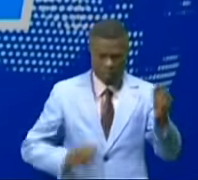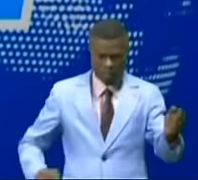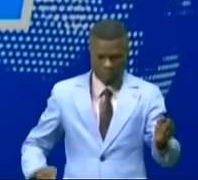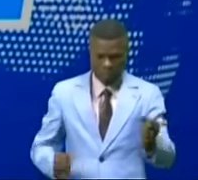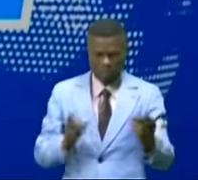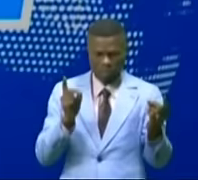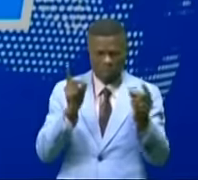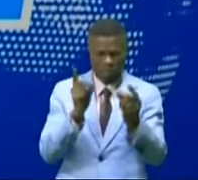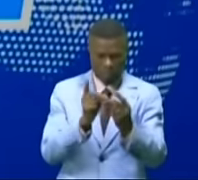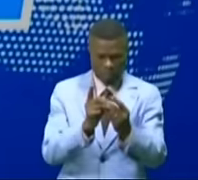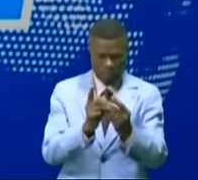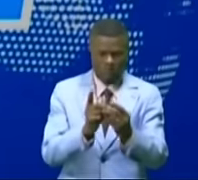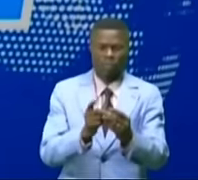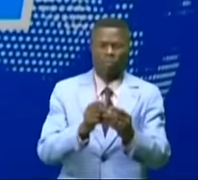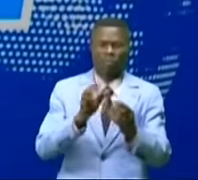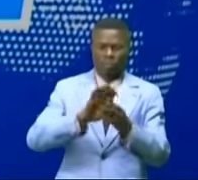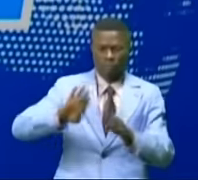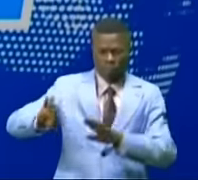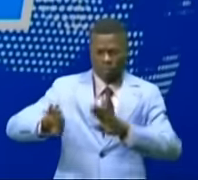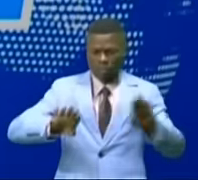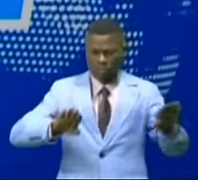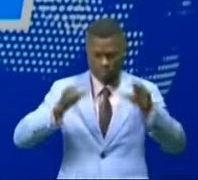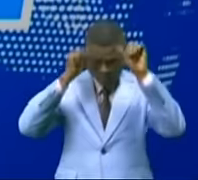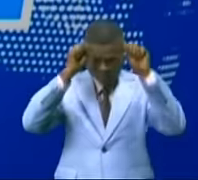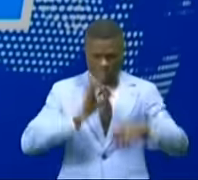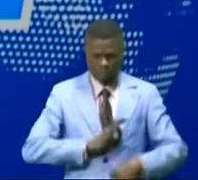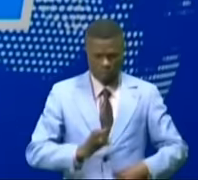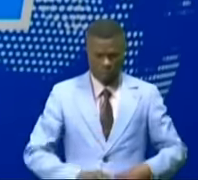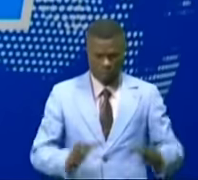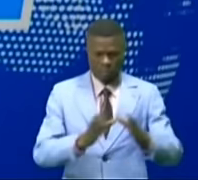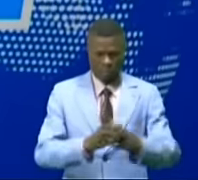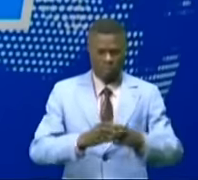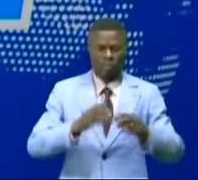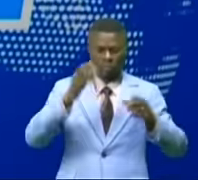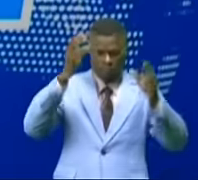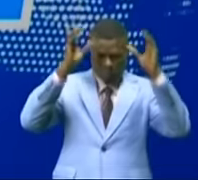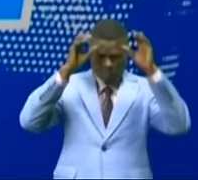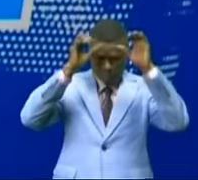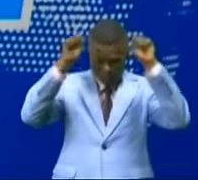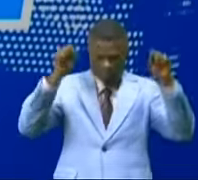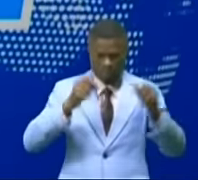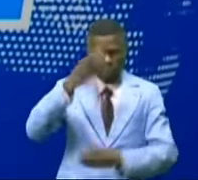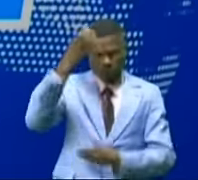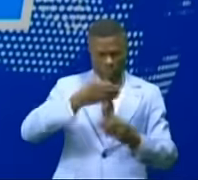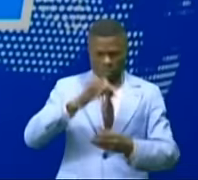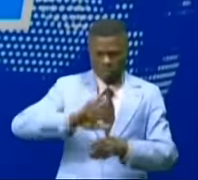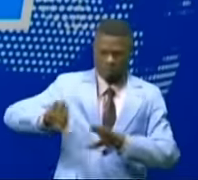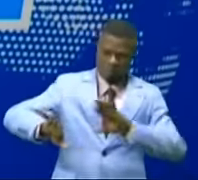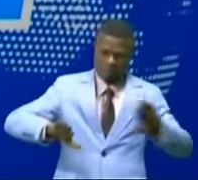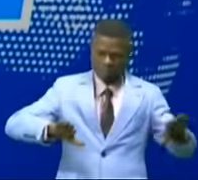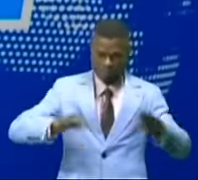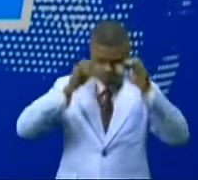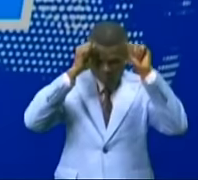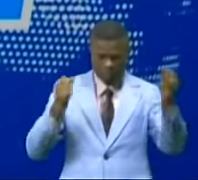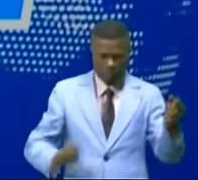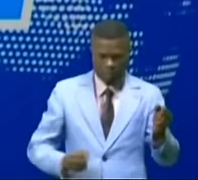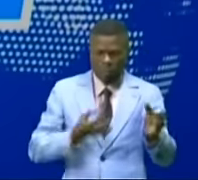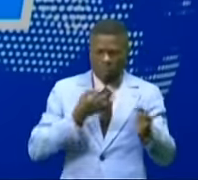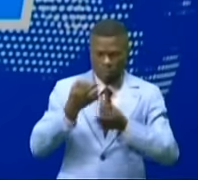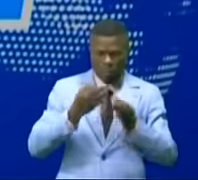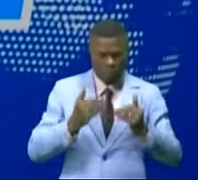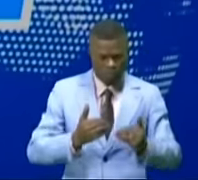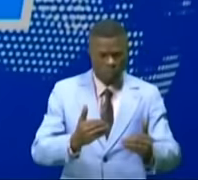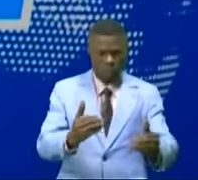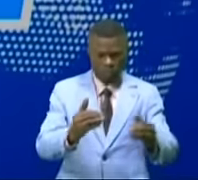rencontré séparément le président Félix Tshisekedi et Paul Kagame. Le président Lourenço a fait savoir qu'il va